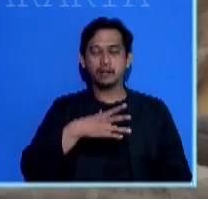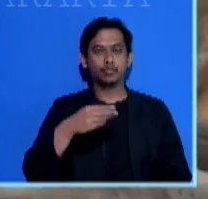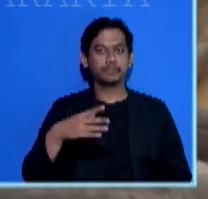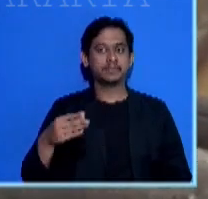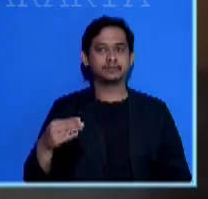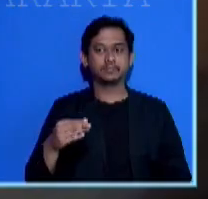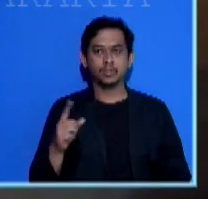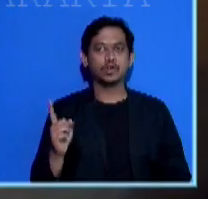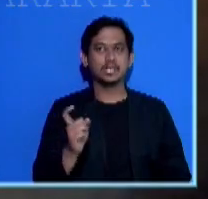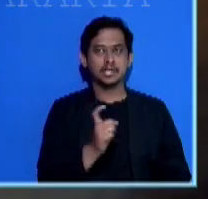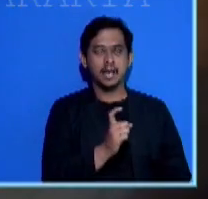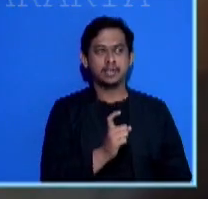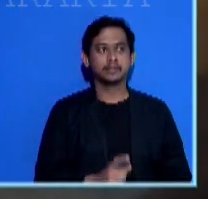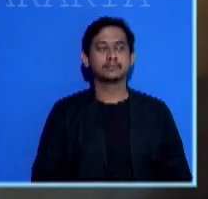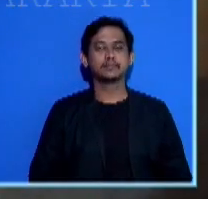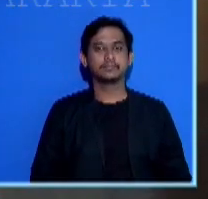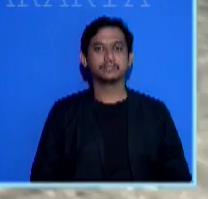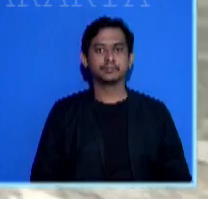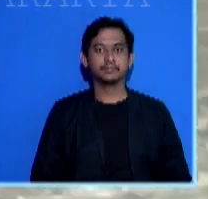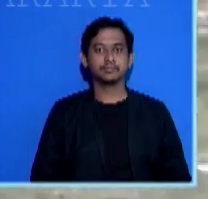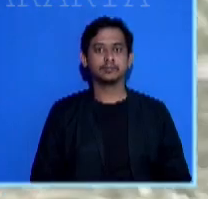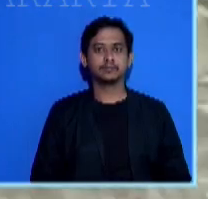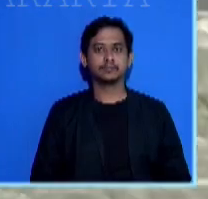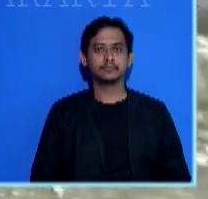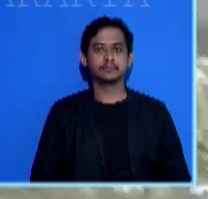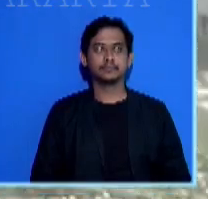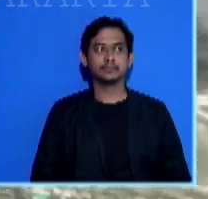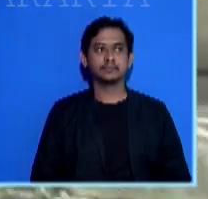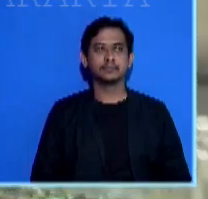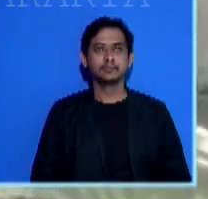udang demikian dari Gunung Kidul setiabuddi TVRI Yogyakarta melaporkan